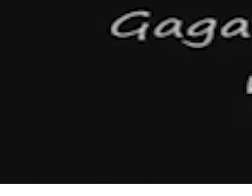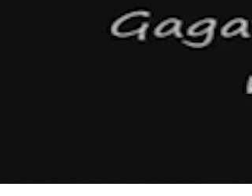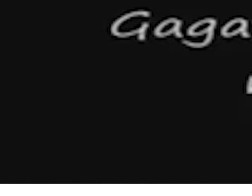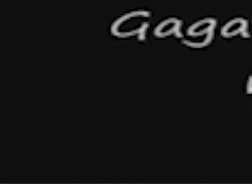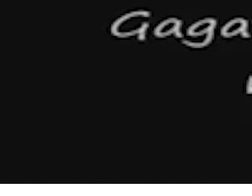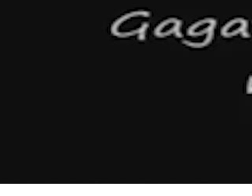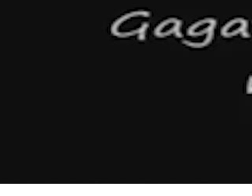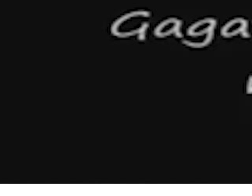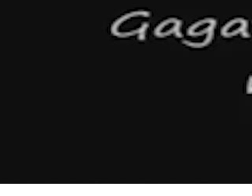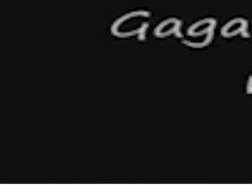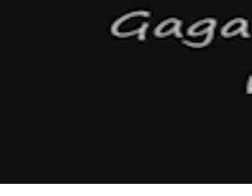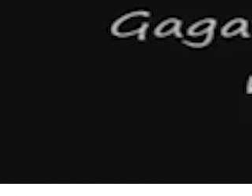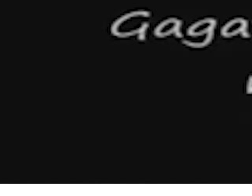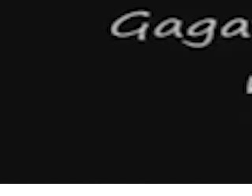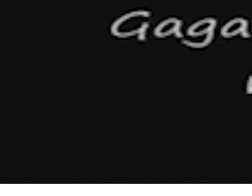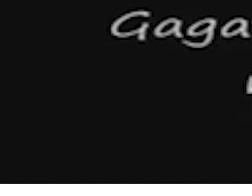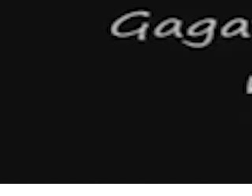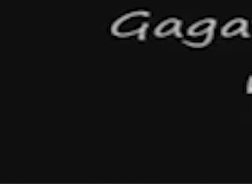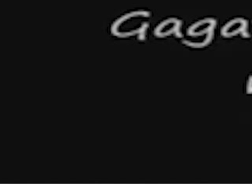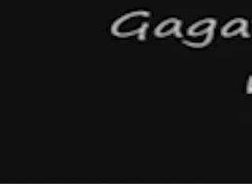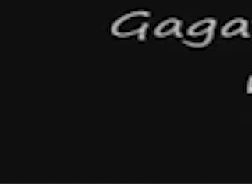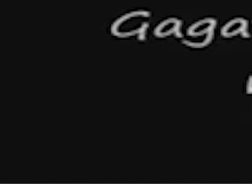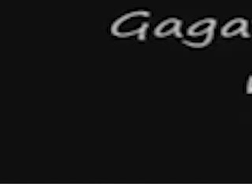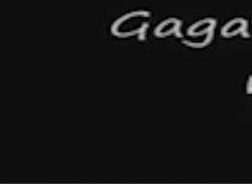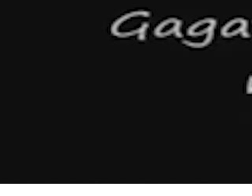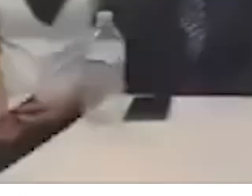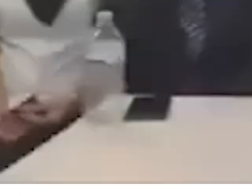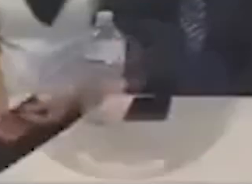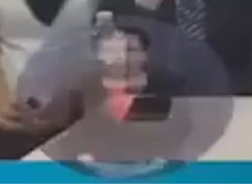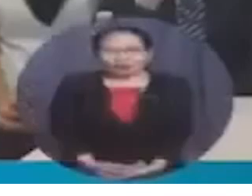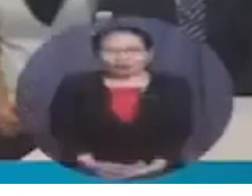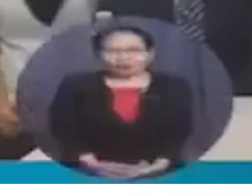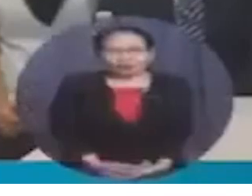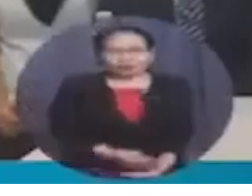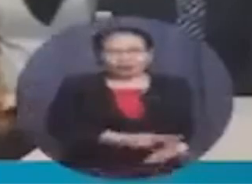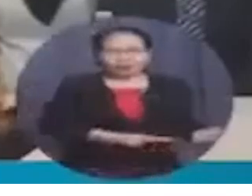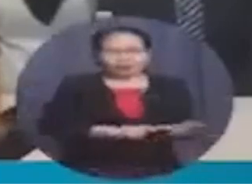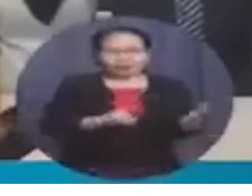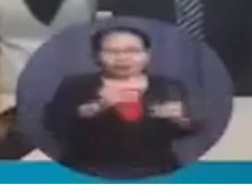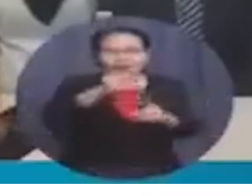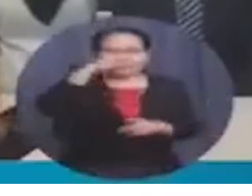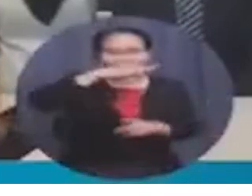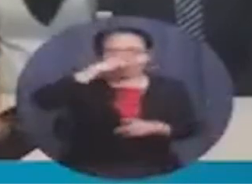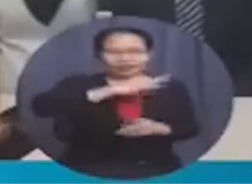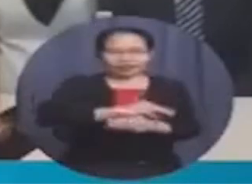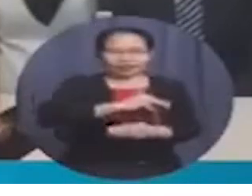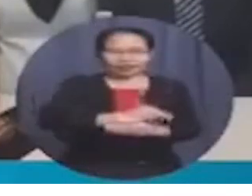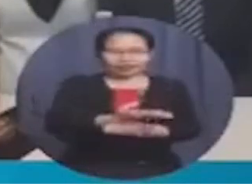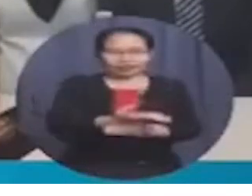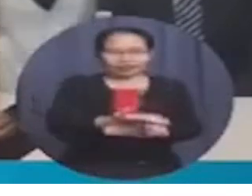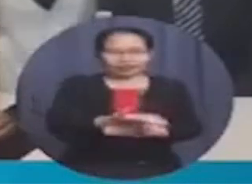gagot gaga ay yung mga hangal. Mura ba yun? Basahin natin sa diksyonaryong Pilipinong ginawa sa